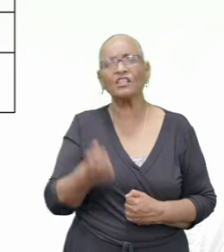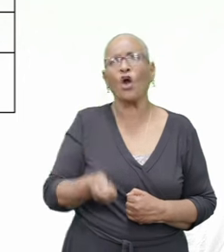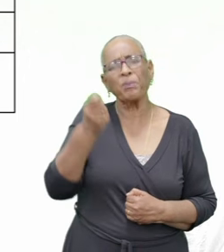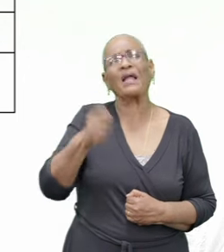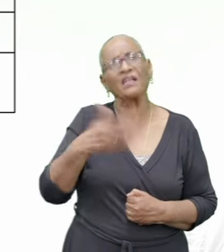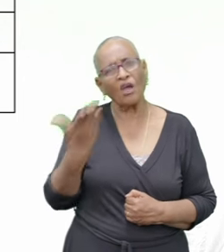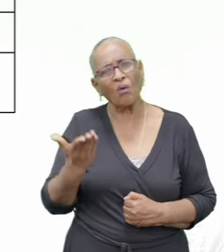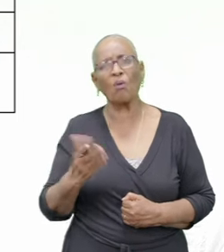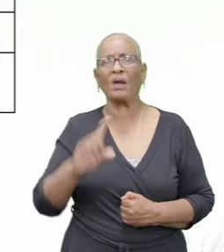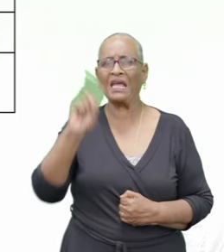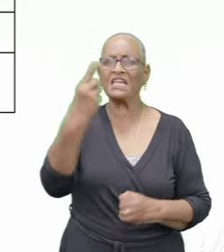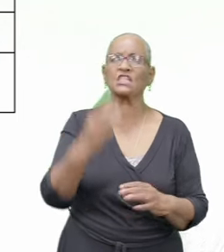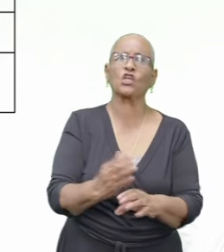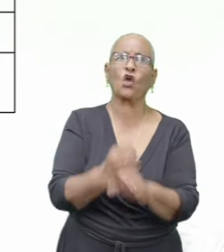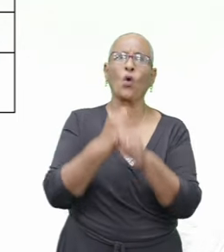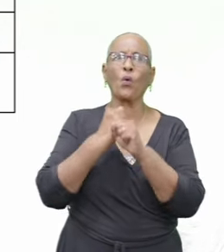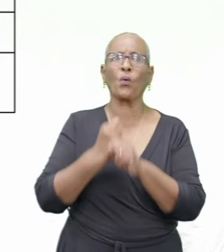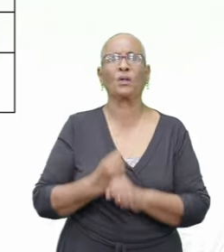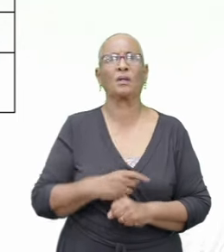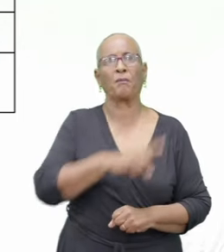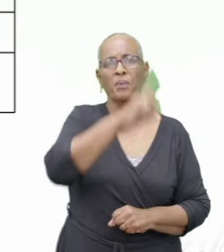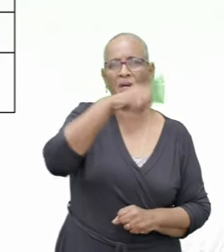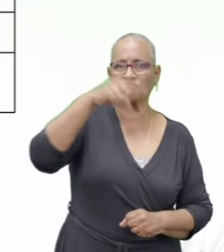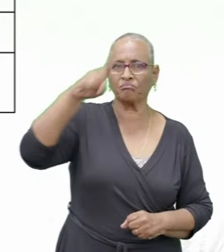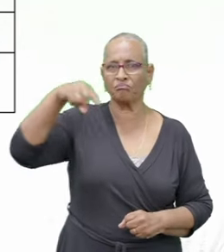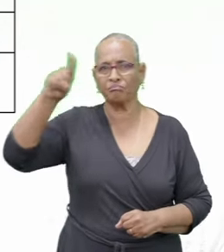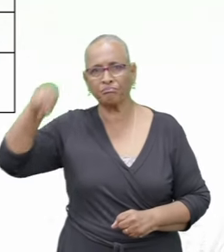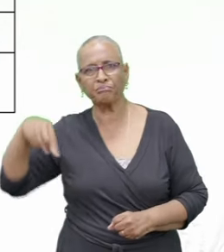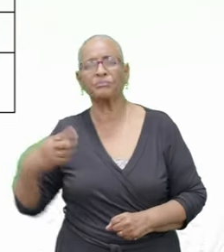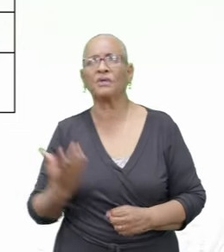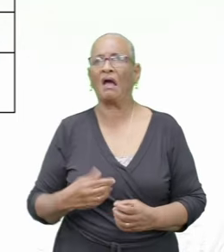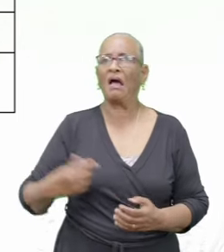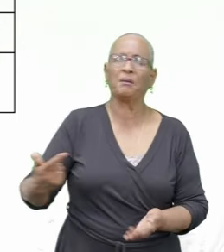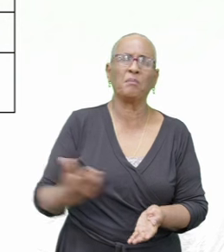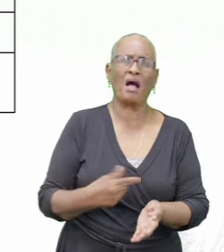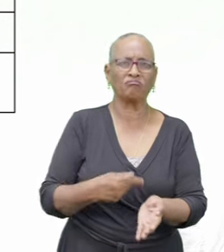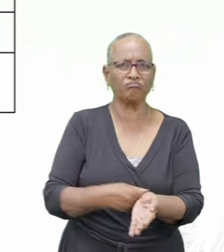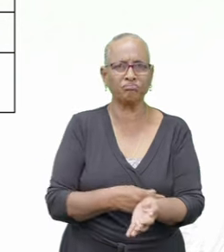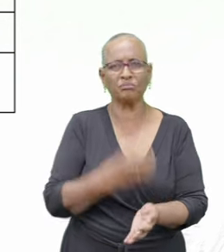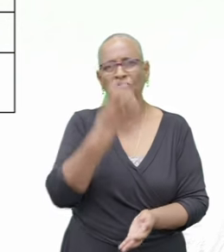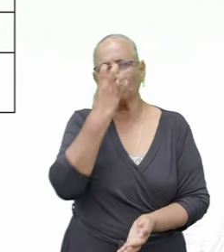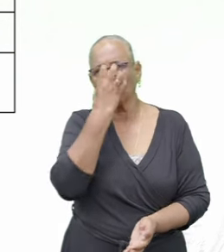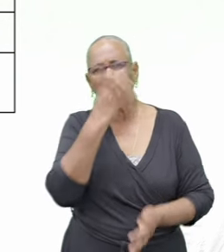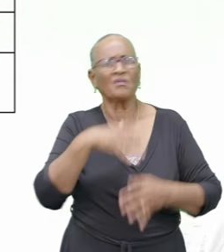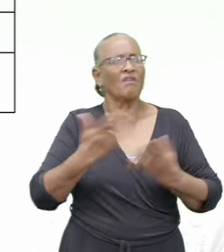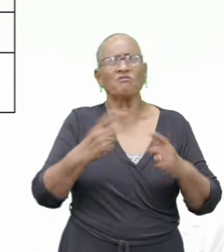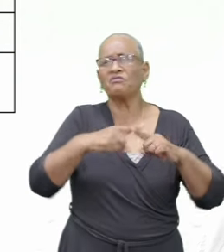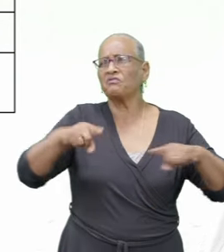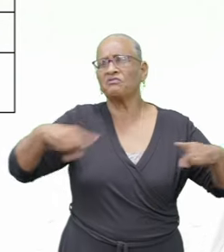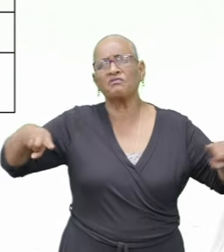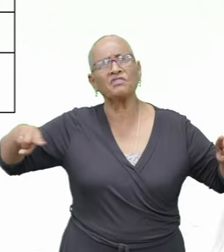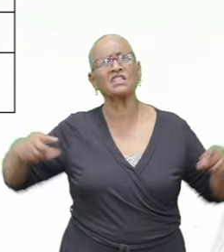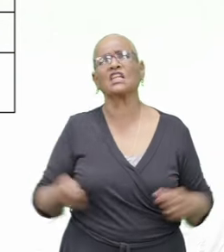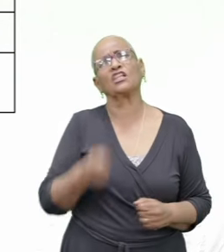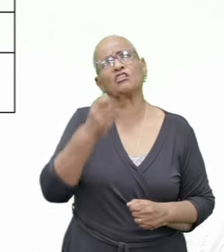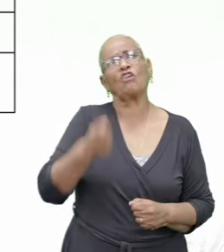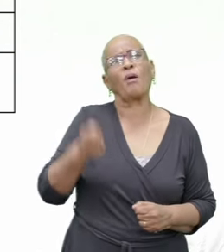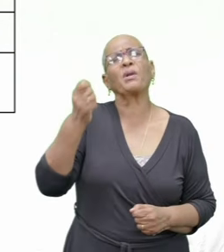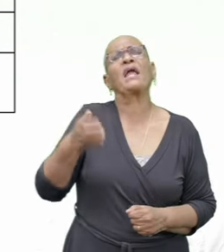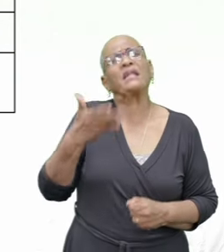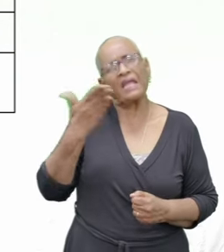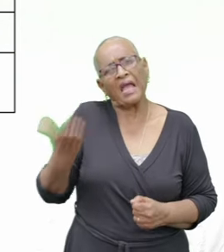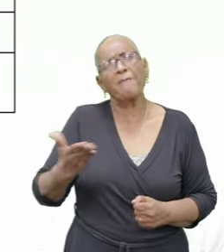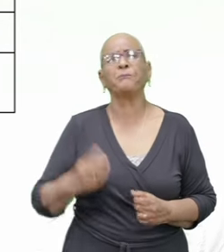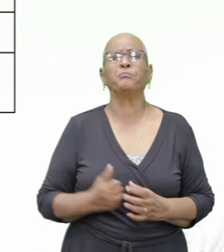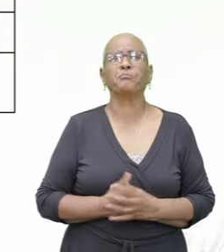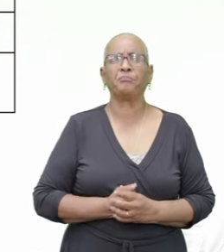hulp, radiodiagnostisch laborant, radiotherapeutisch laborant, sorry, het zijn verschillende groepen die gestart zijn.